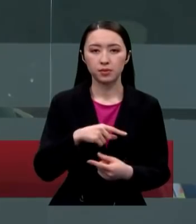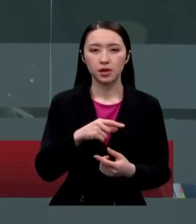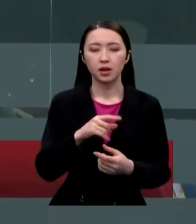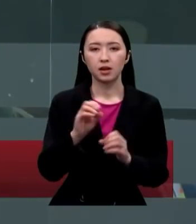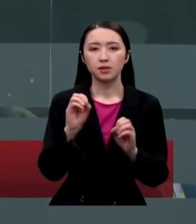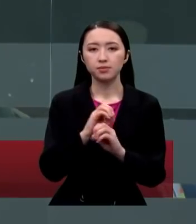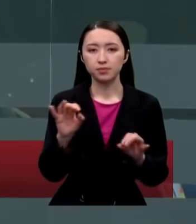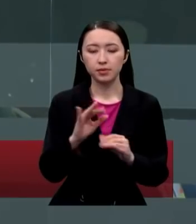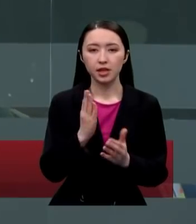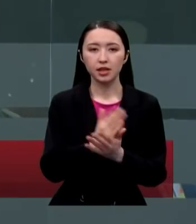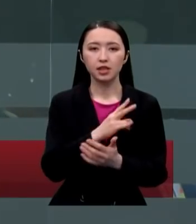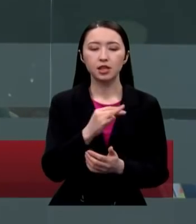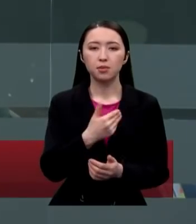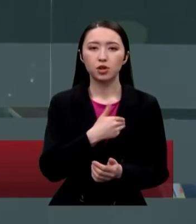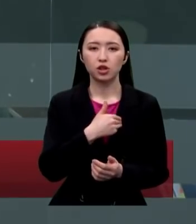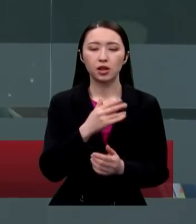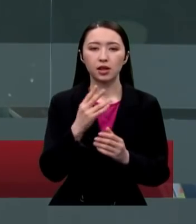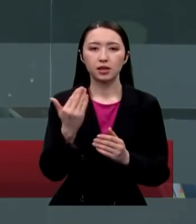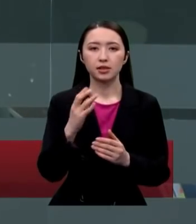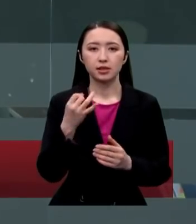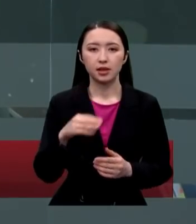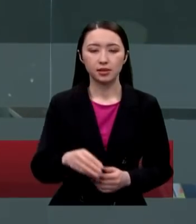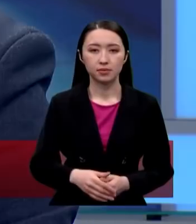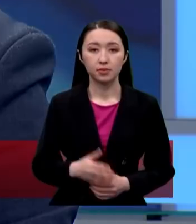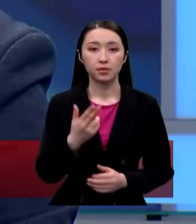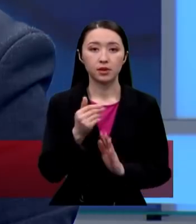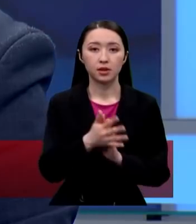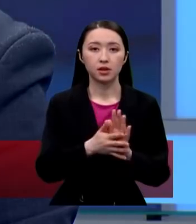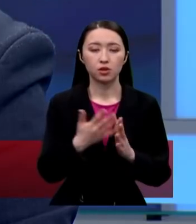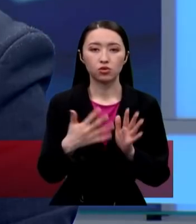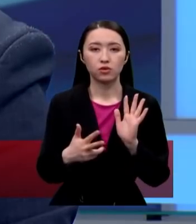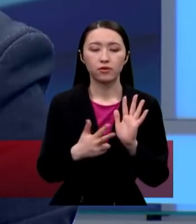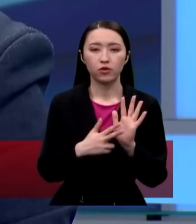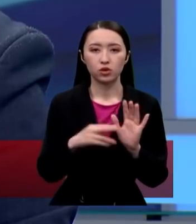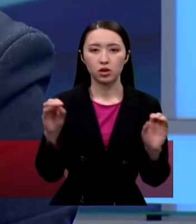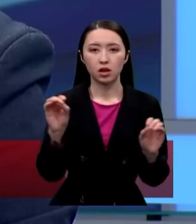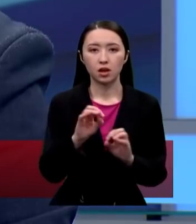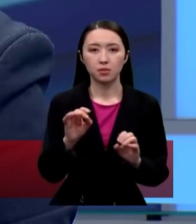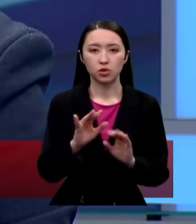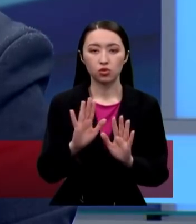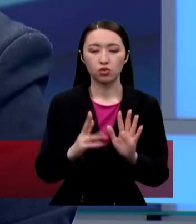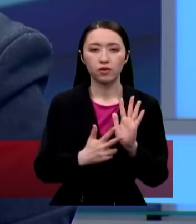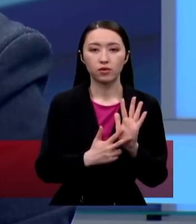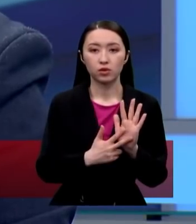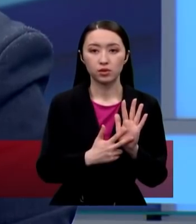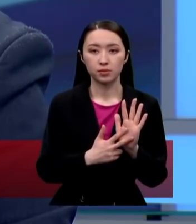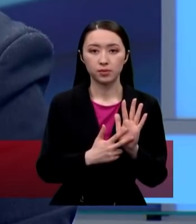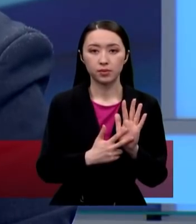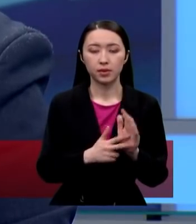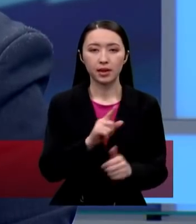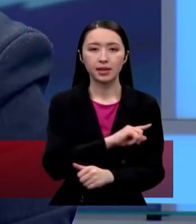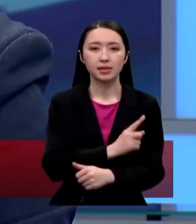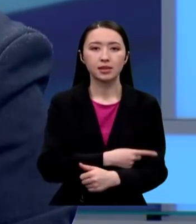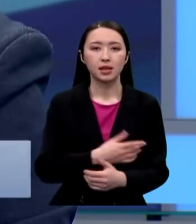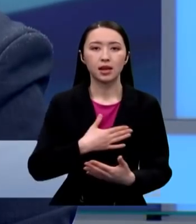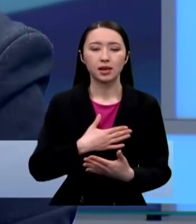сегодня какие-то пожелания на сайте? Ну, как я уже говорил, да, там порядка 8 комментариев уже есть. Всего лишь 8? 8. То есть сильной